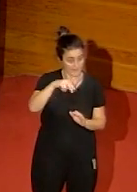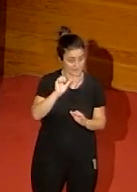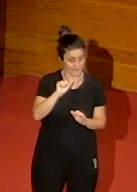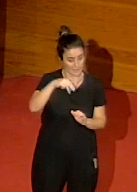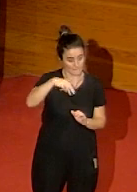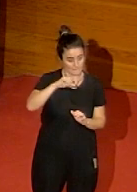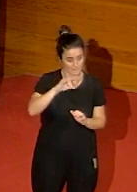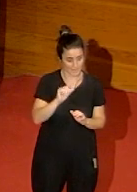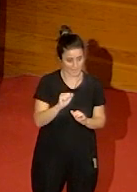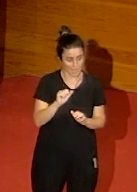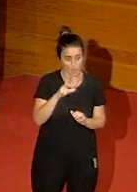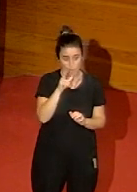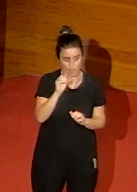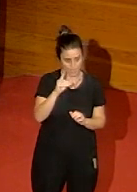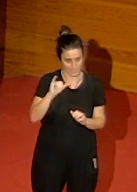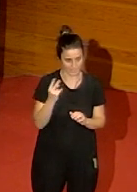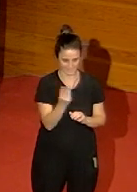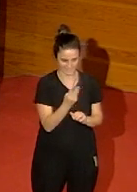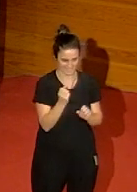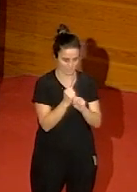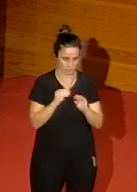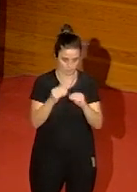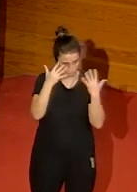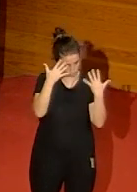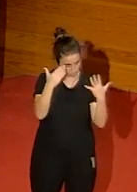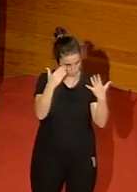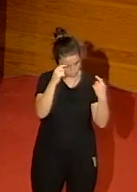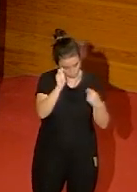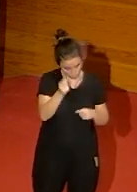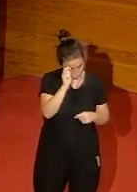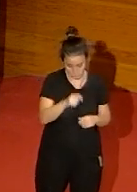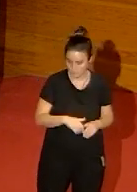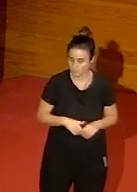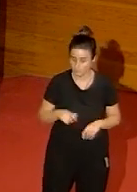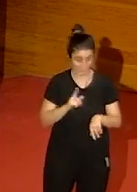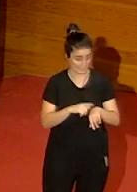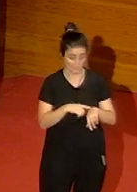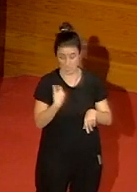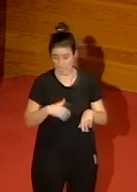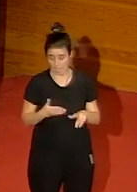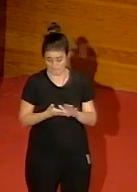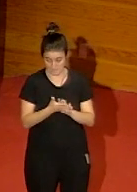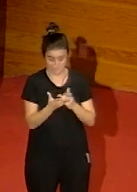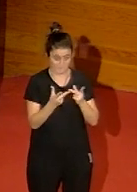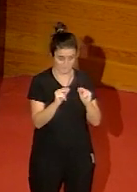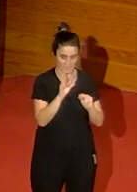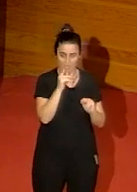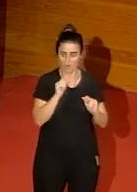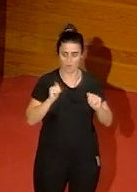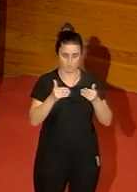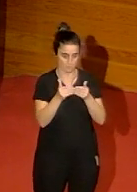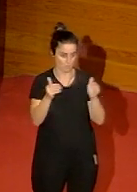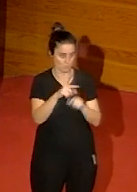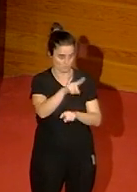hori, ez? Eta honekin, ikusten dut, ordu aldetik ere jabukatzen joan behar dugula, eta galderei bide eman behar